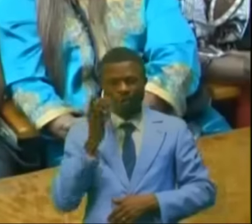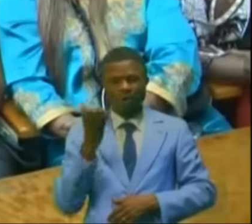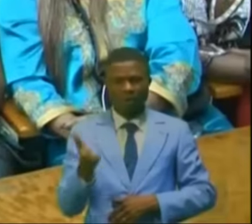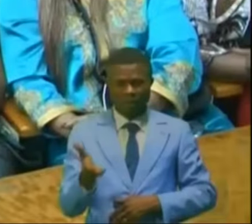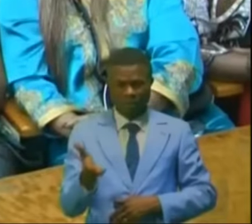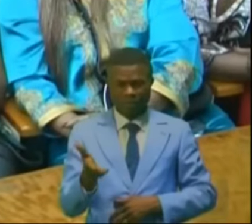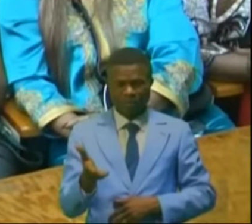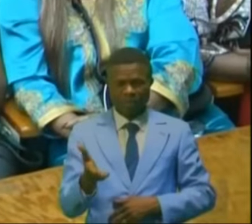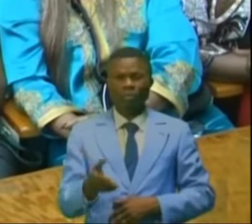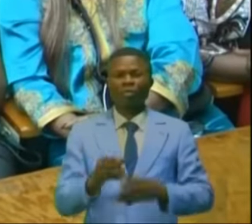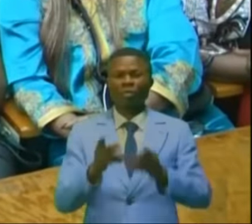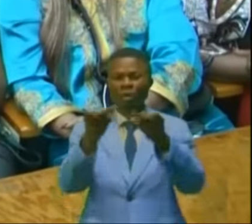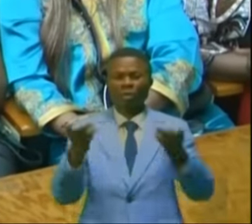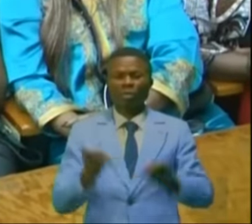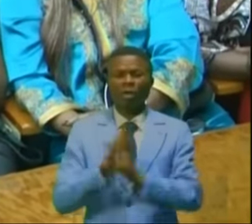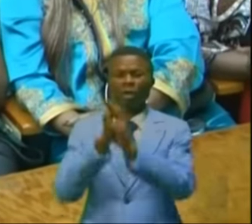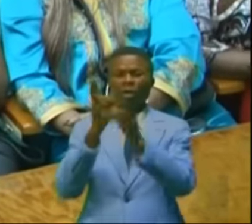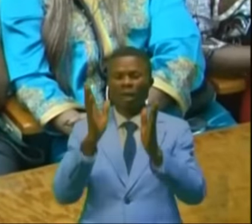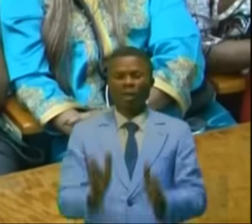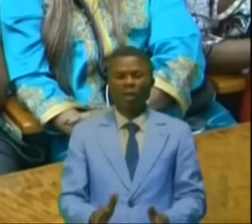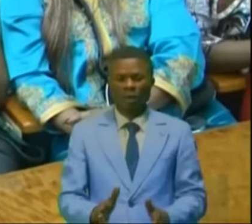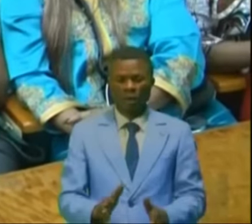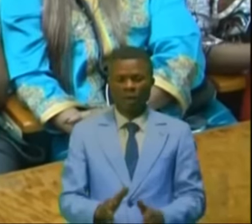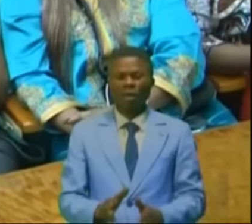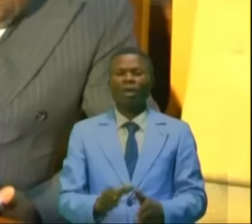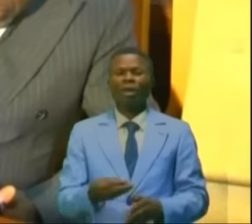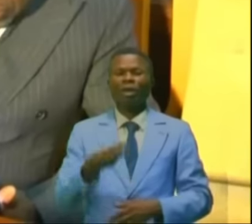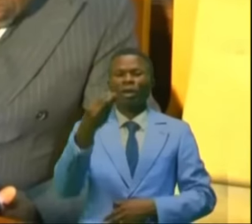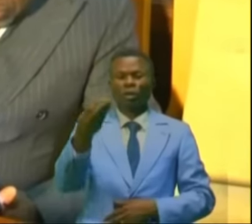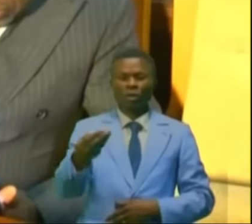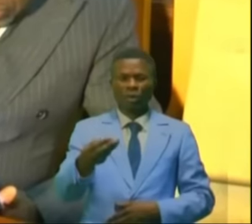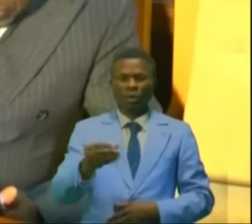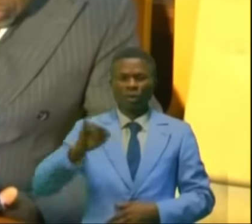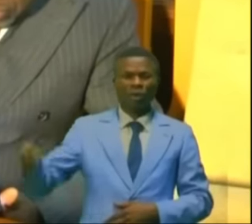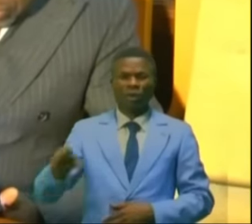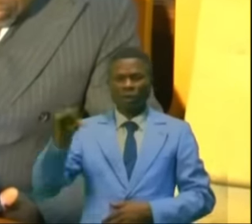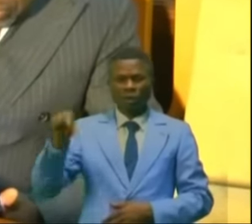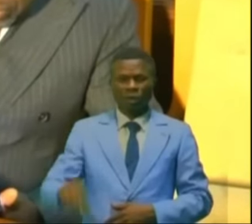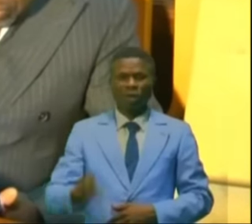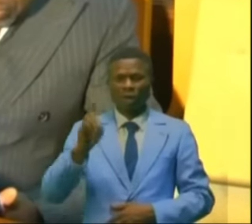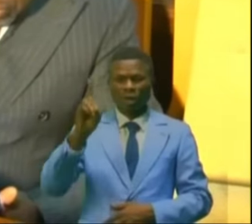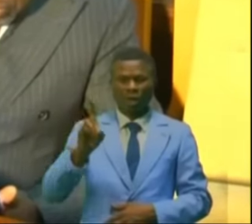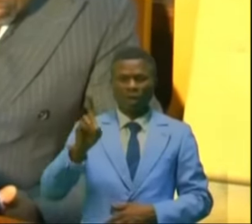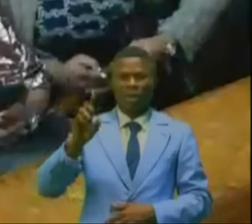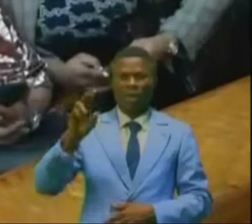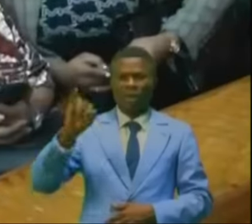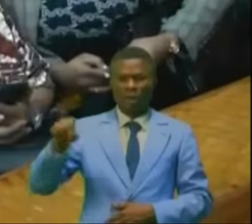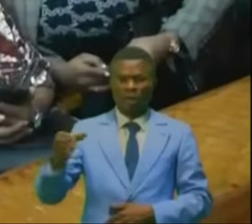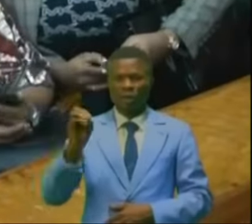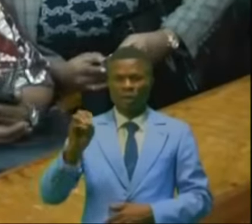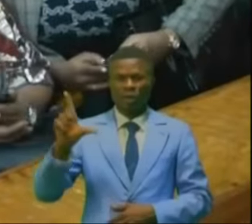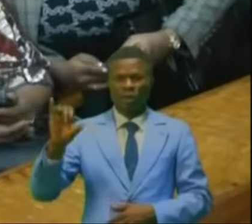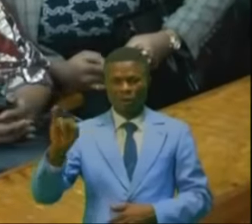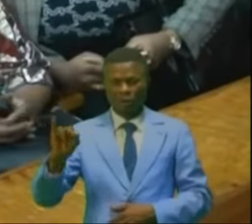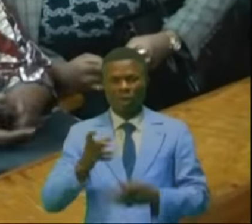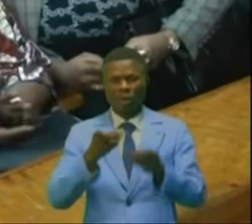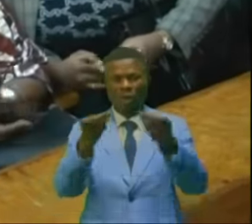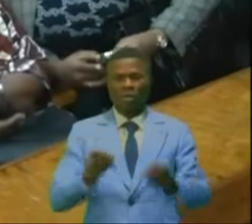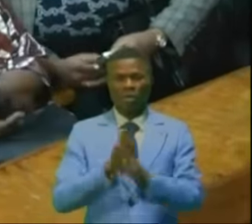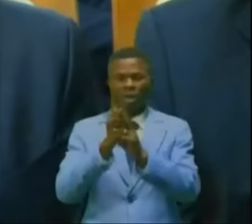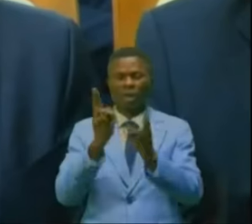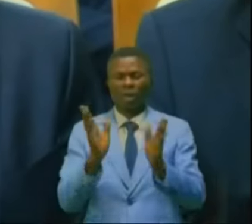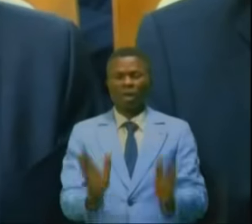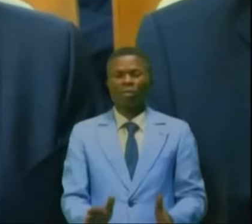Kodiapwanga. Le poste de rapporteur revient à Jack Jolly et Sengekeli. Le poste de